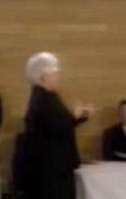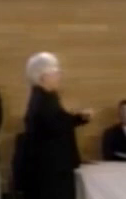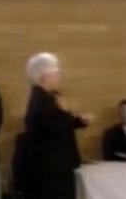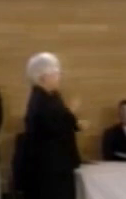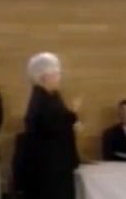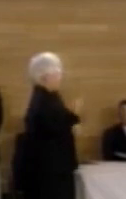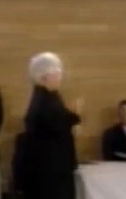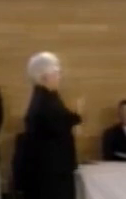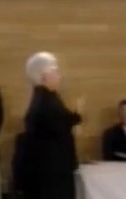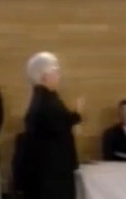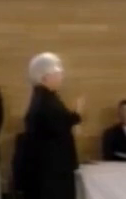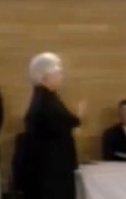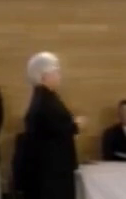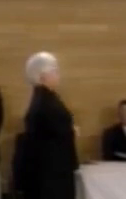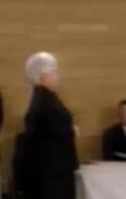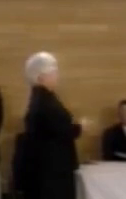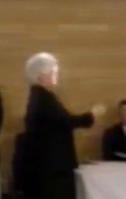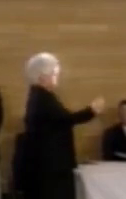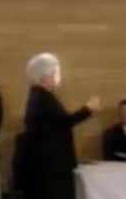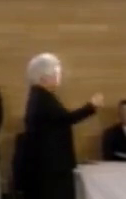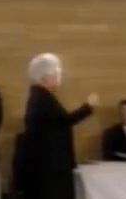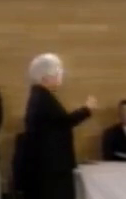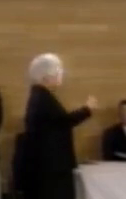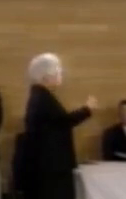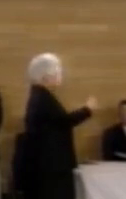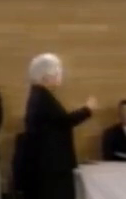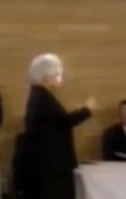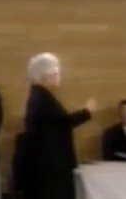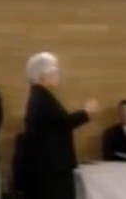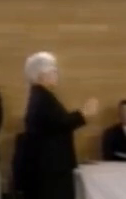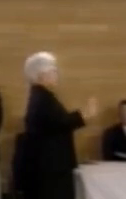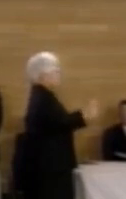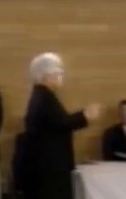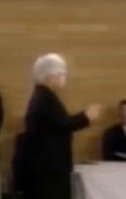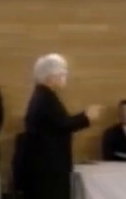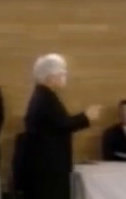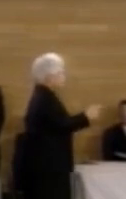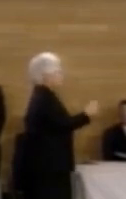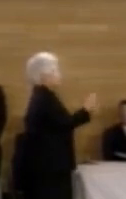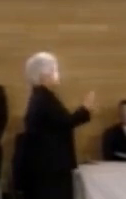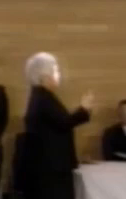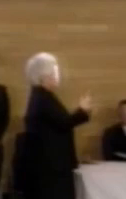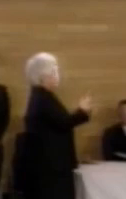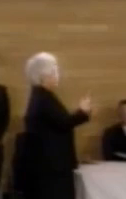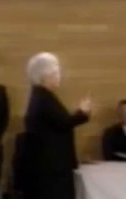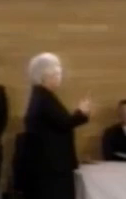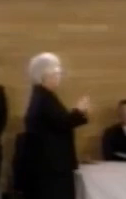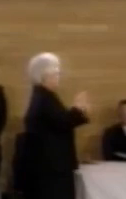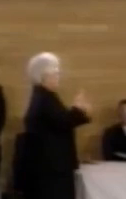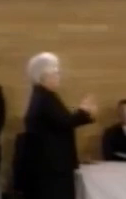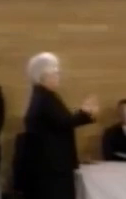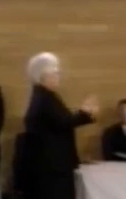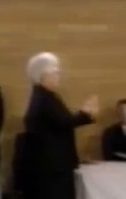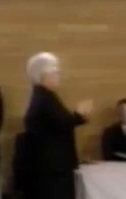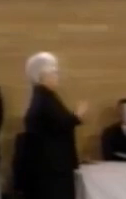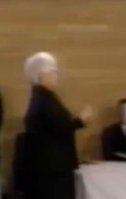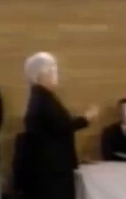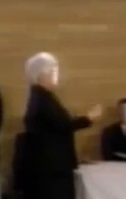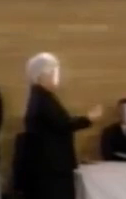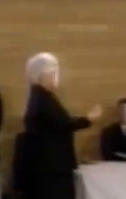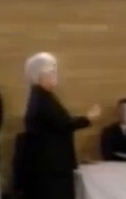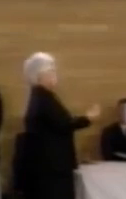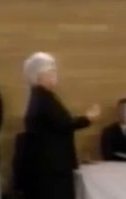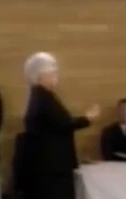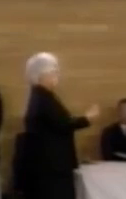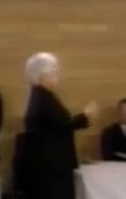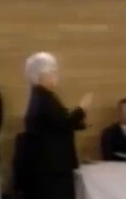続き、来賓者の数の制限や感染防止対策の徹底を図りながら、岩手